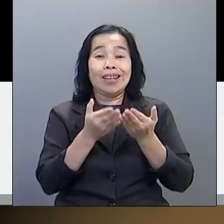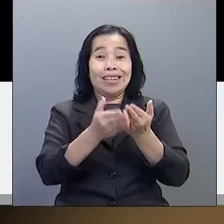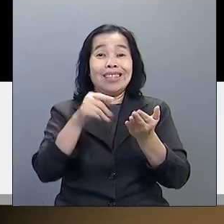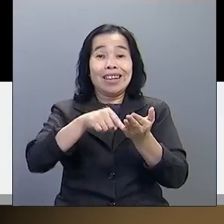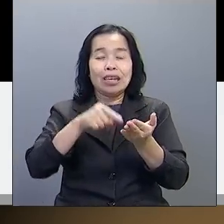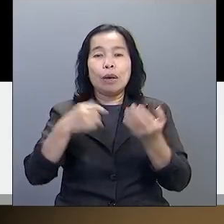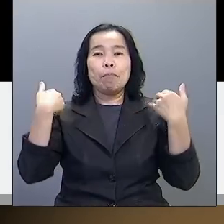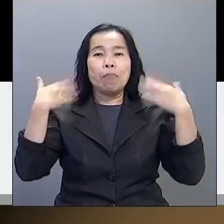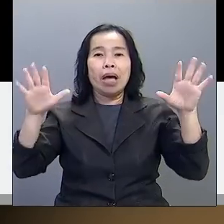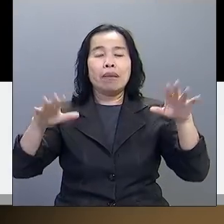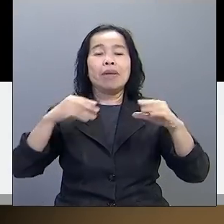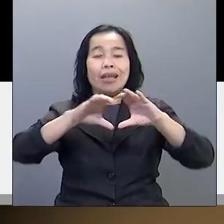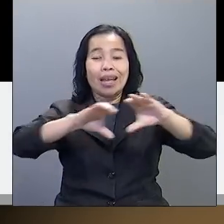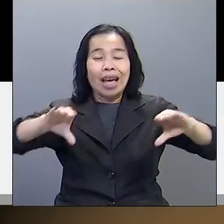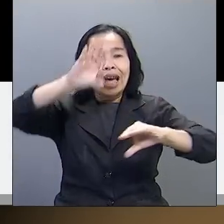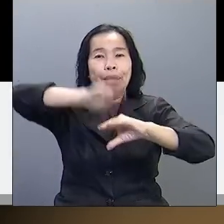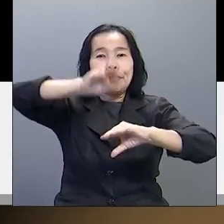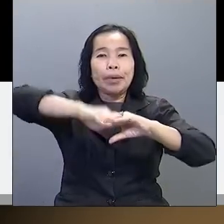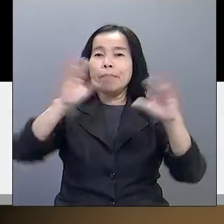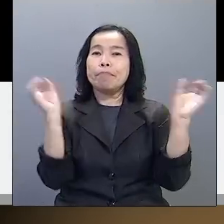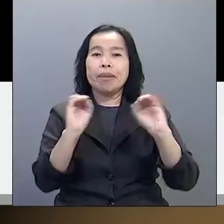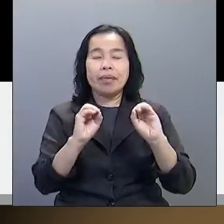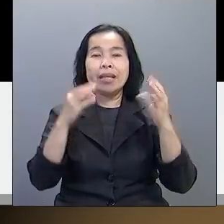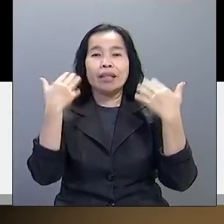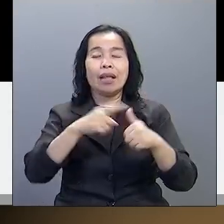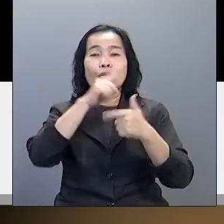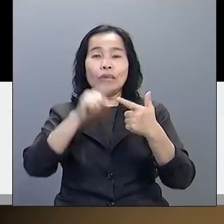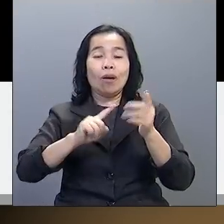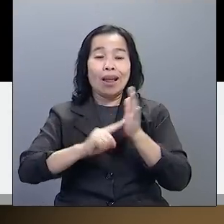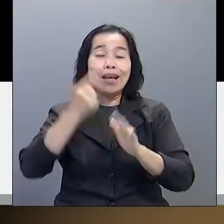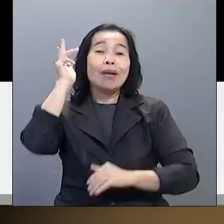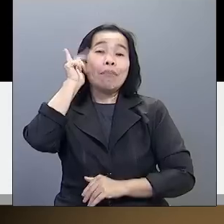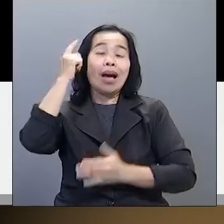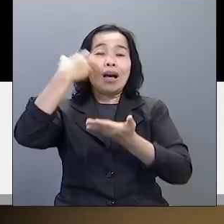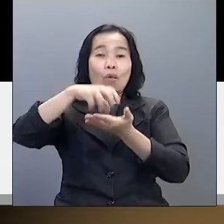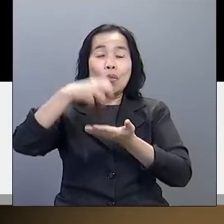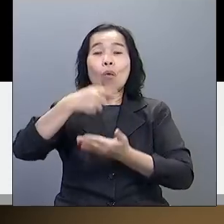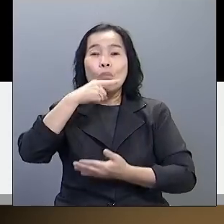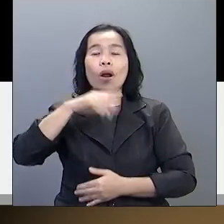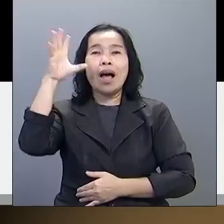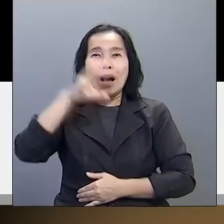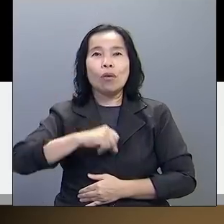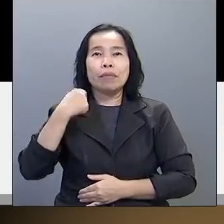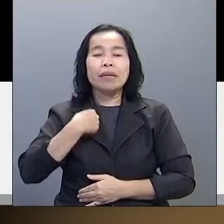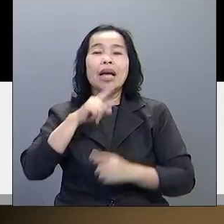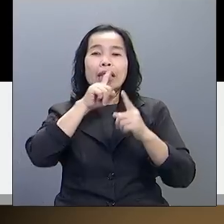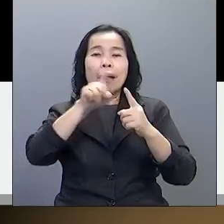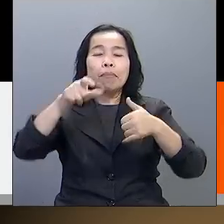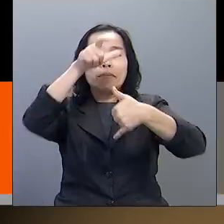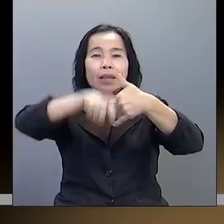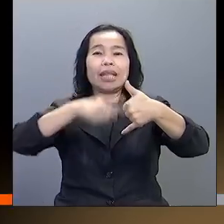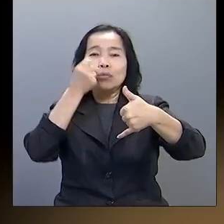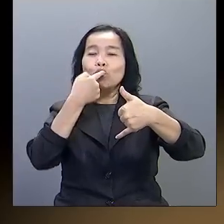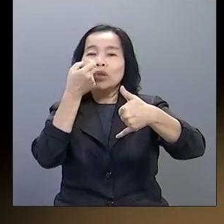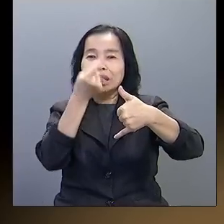กล่องดำบันทึกเหตุการณ์และในช่วงต้นของการแถลงข่าวก็ยืนยันว่าจะใช้การสอบข้อเท็จจริงเพื่อหาค